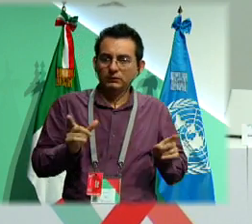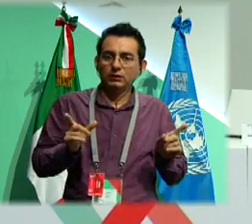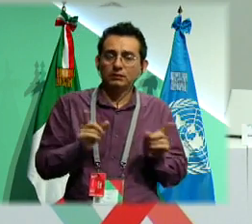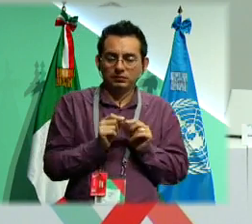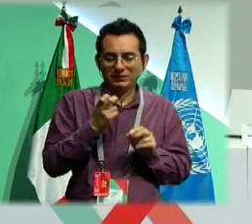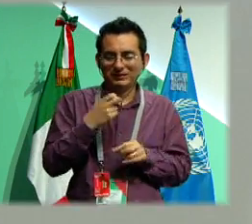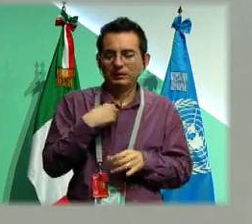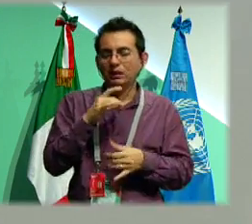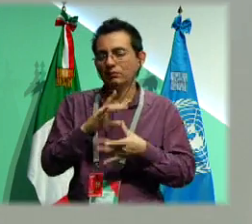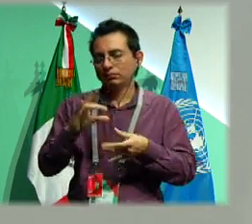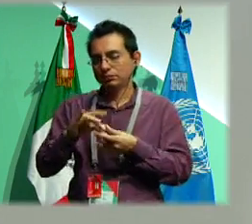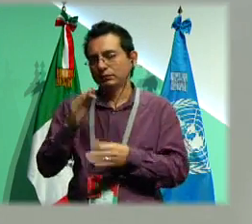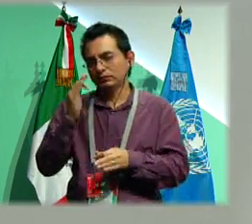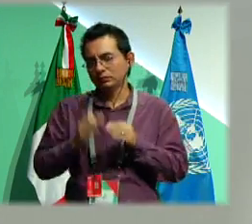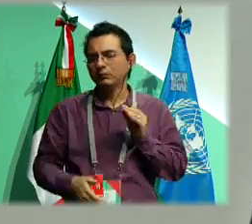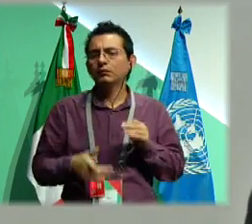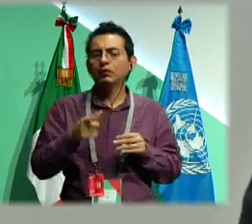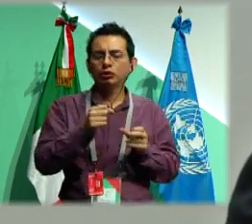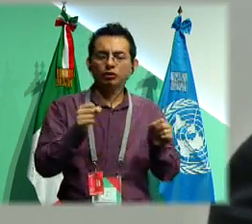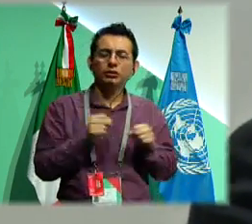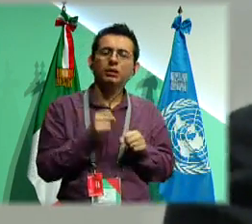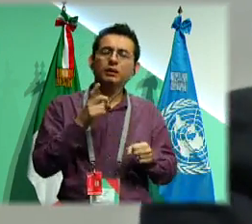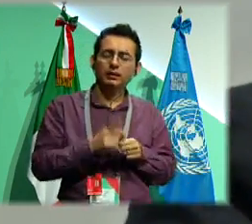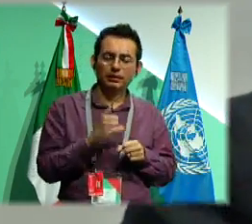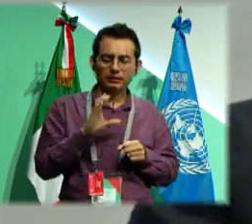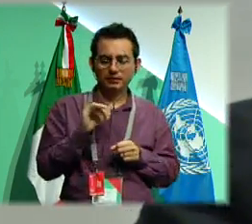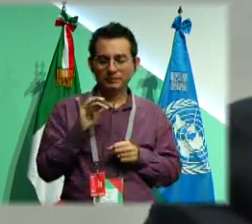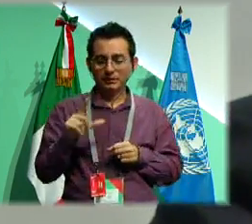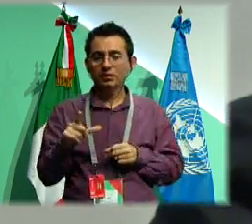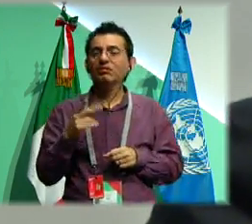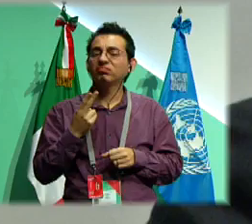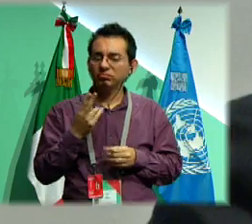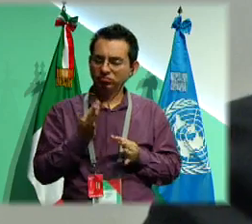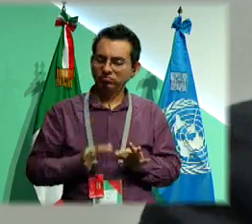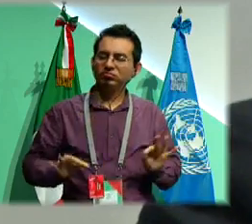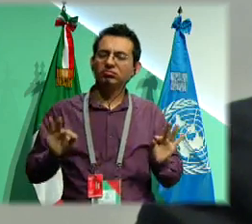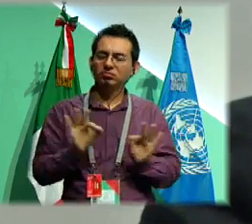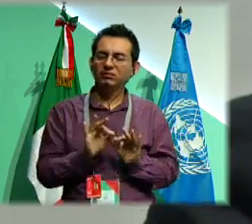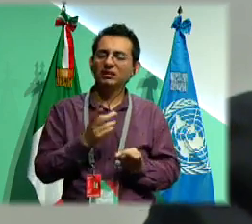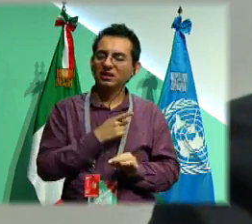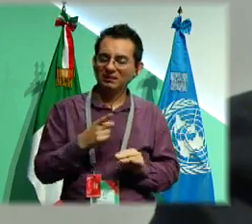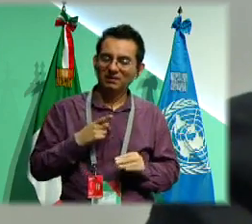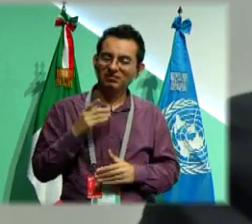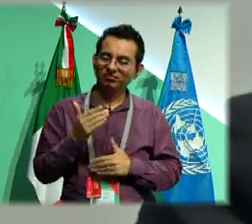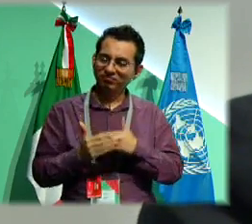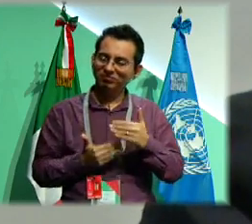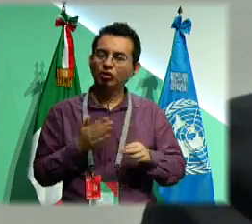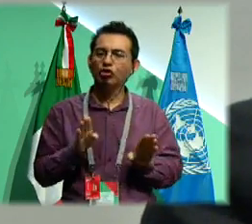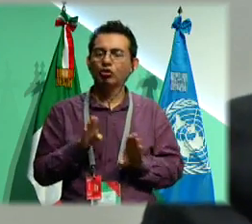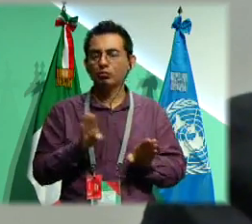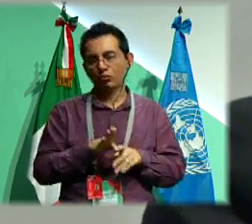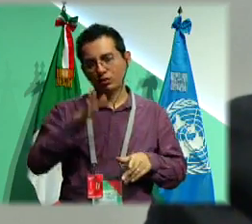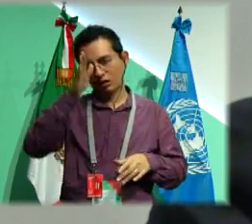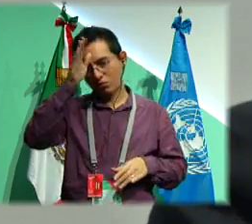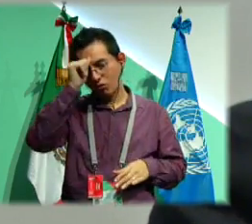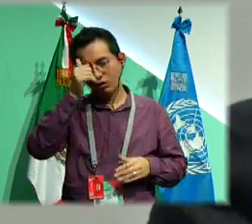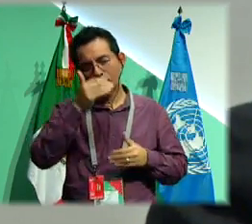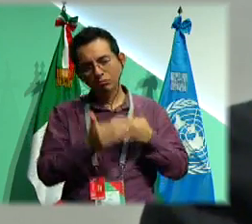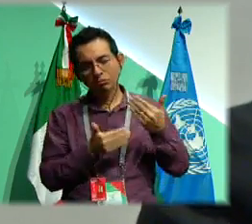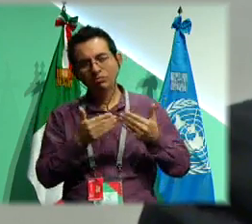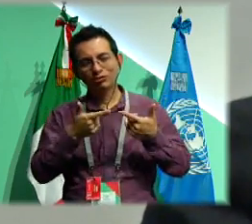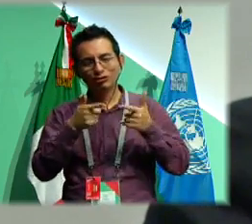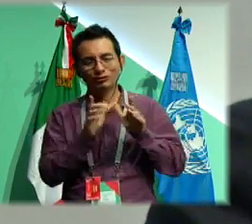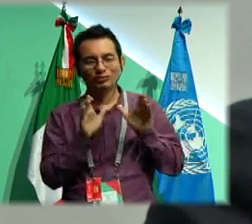très vite. Je pense que la société civile devra également améliorer ses relations avec les ministères